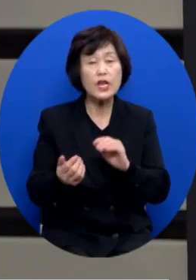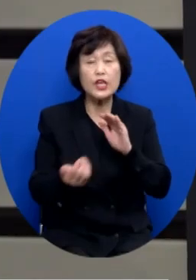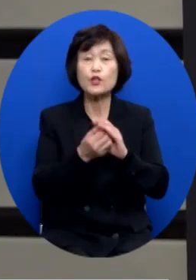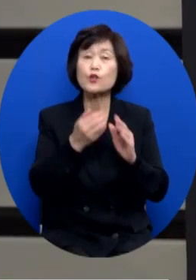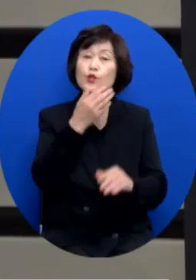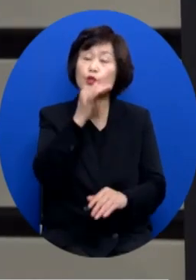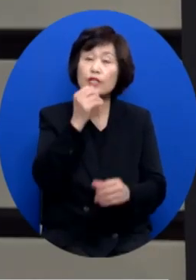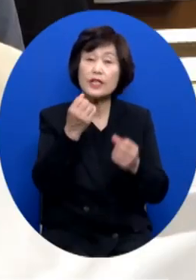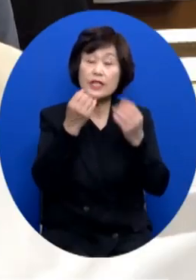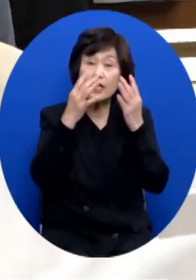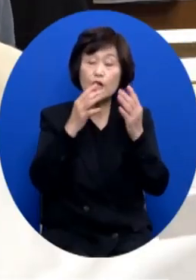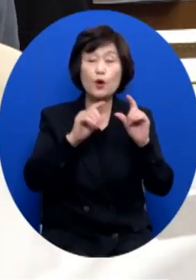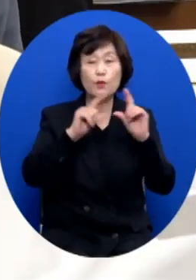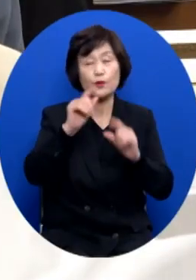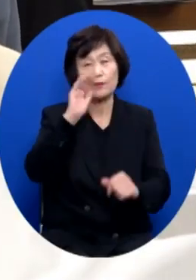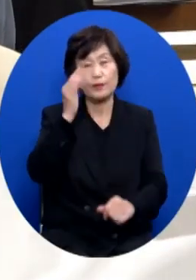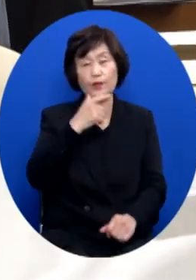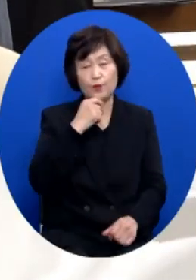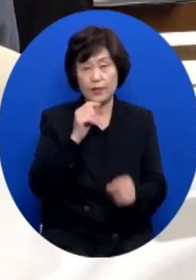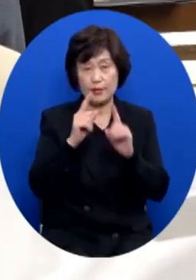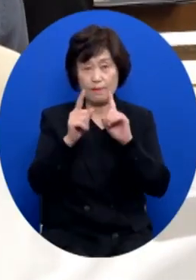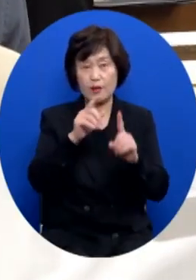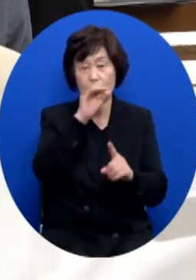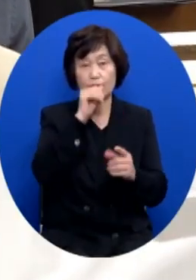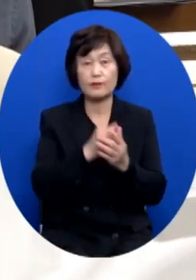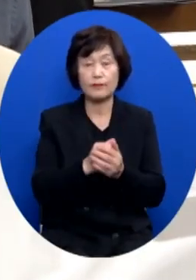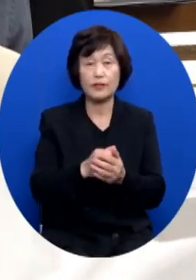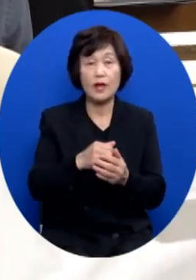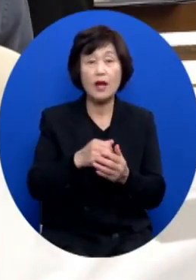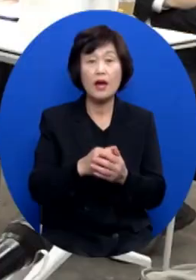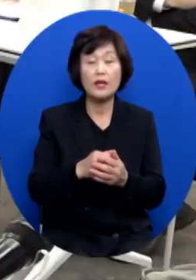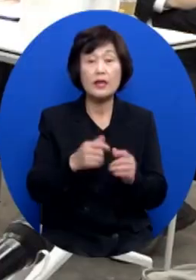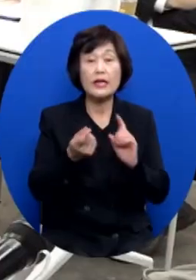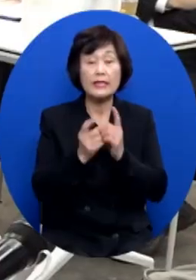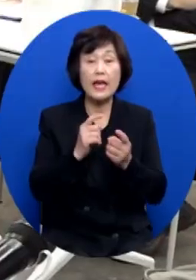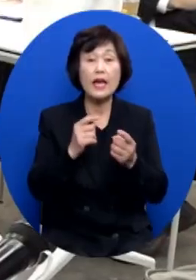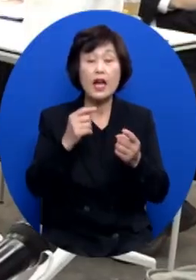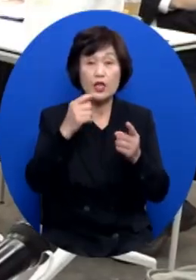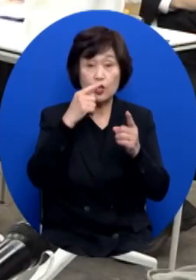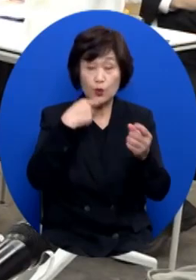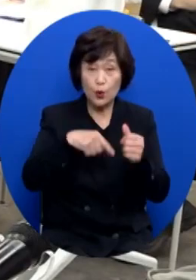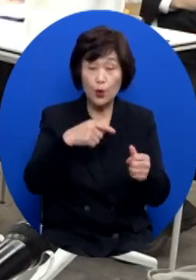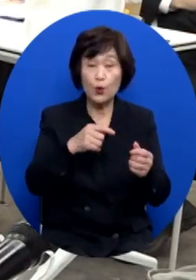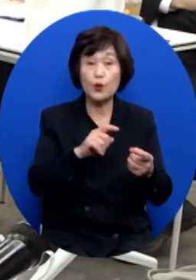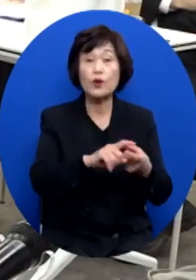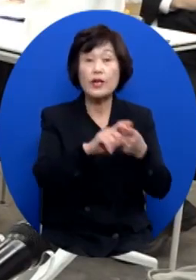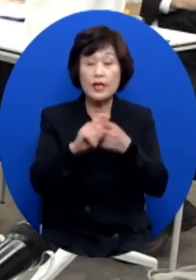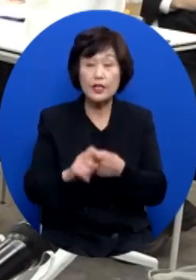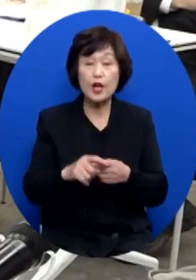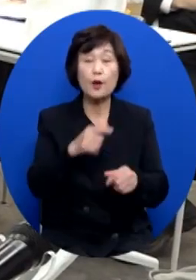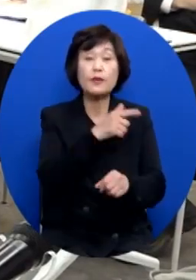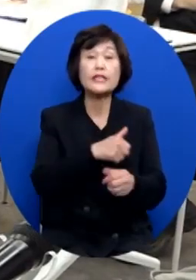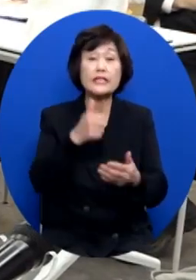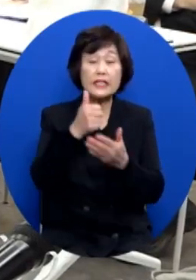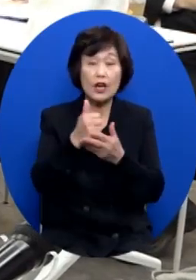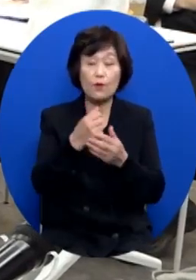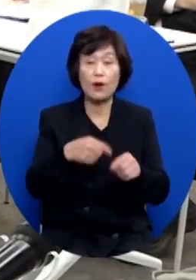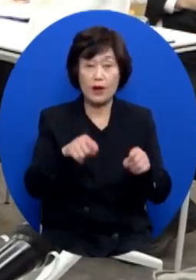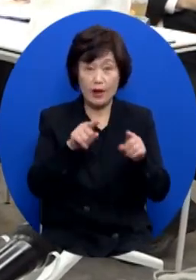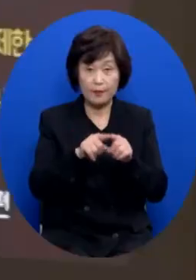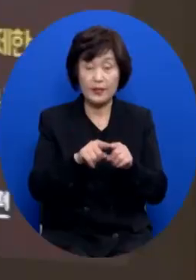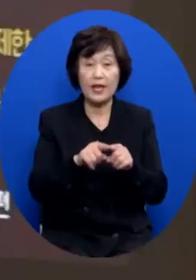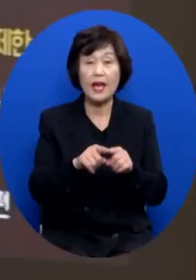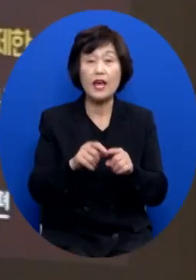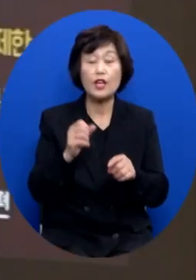토대가 되길 바란다고 전했습니다 이어 한국 국제형 대한교육 연합 이명화 이사장을 비롯해 감사인 한순